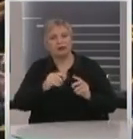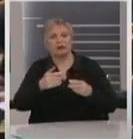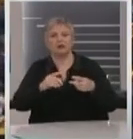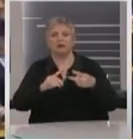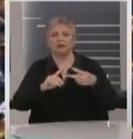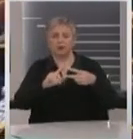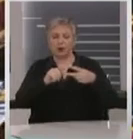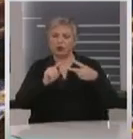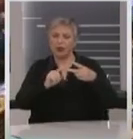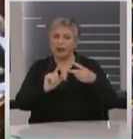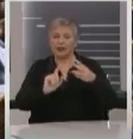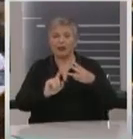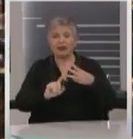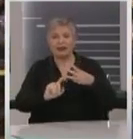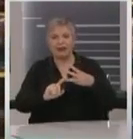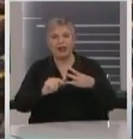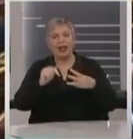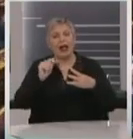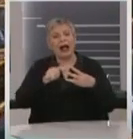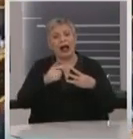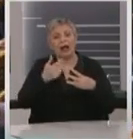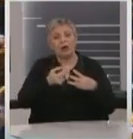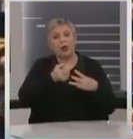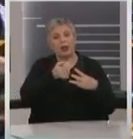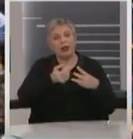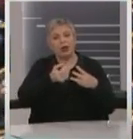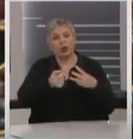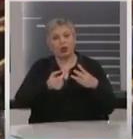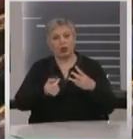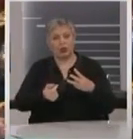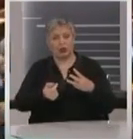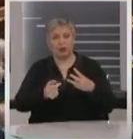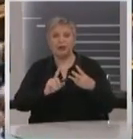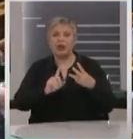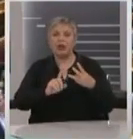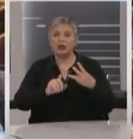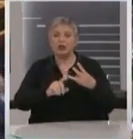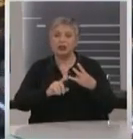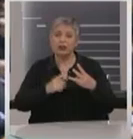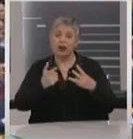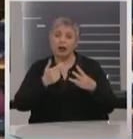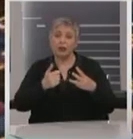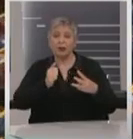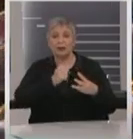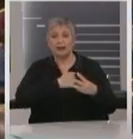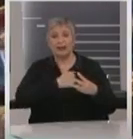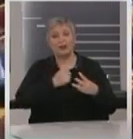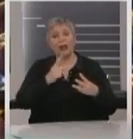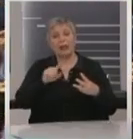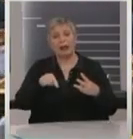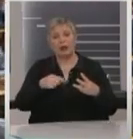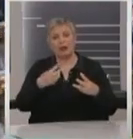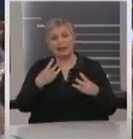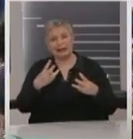και τουλάχιστον κατά 1,3 το τρίτο. Και το λέω αυτό διότι Η εκτίμηση αρχική είναι 1,3. Σας θυμίζω